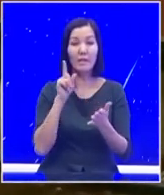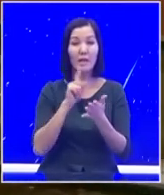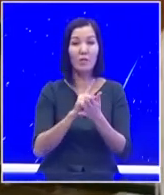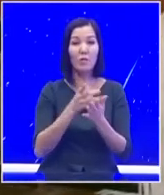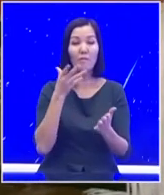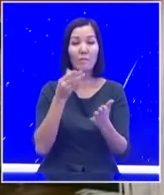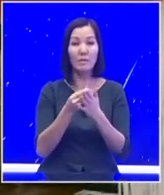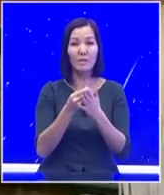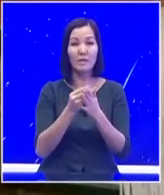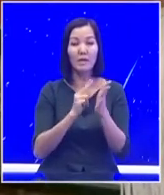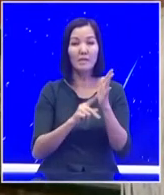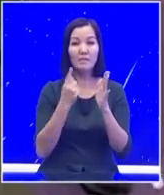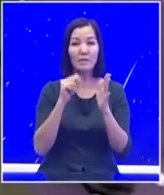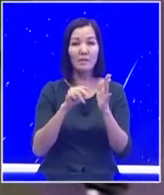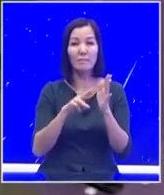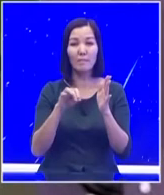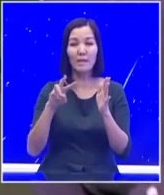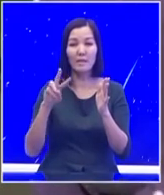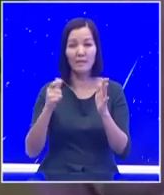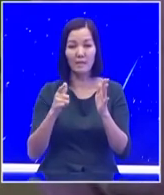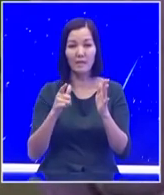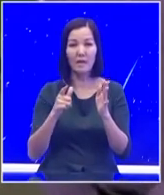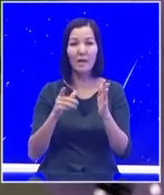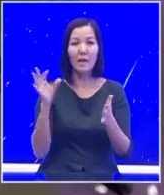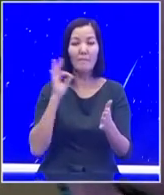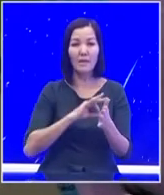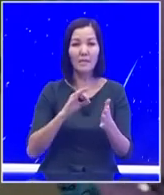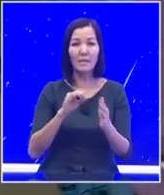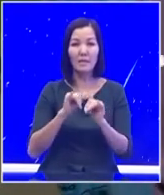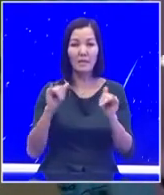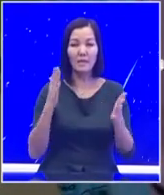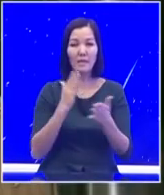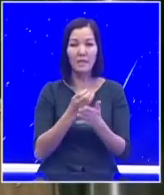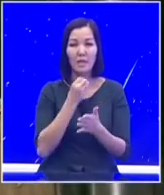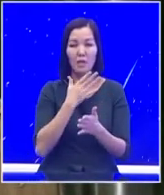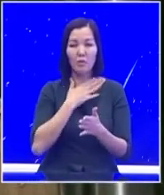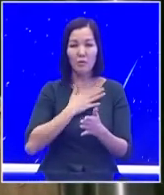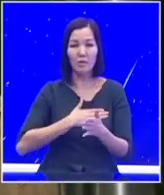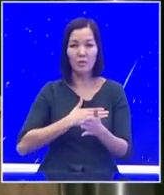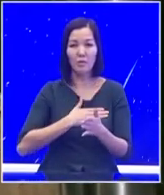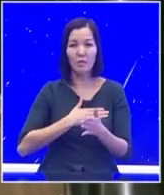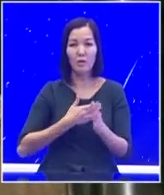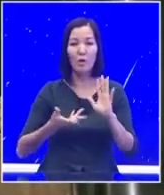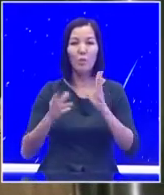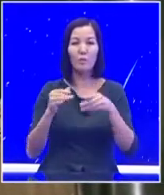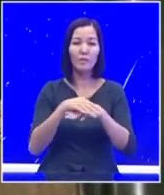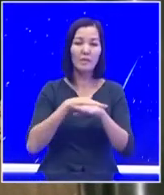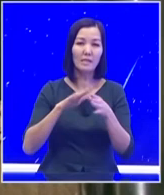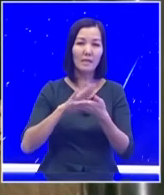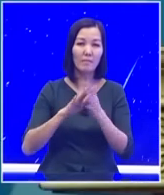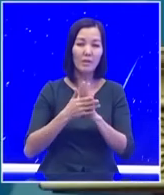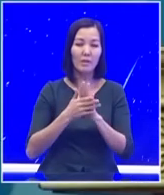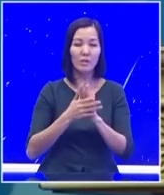поступления составили 71,5 миллиард тенге. Показатели растут, и это благоприятно сказывается на общем социальном положении